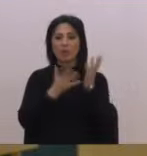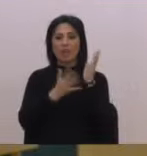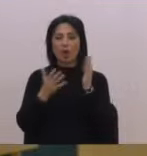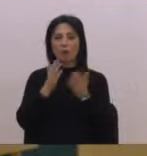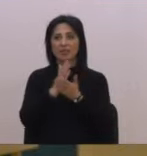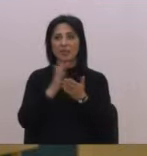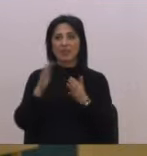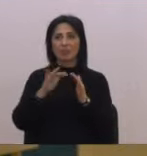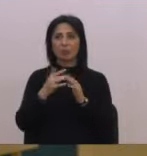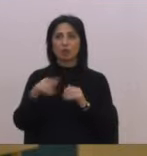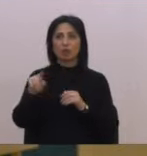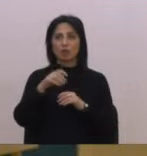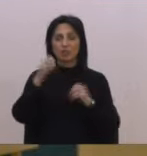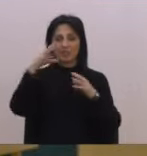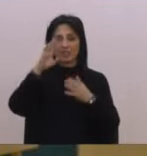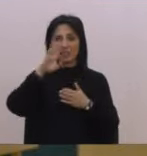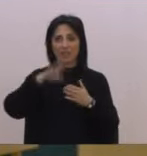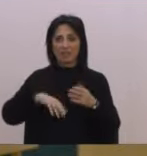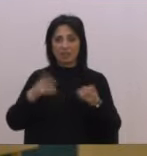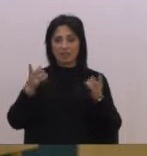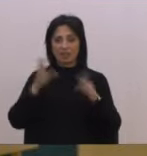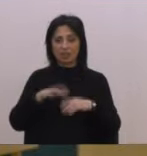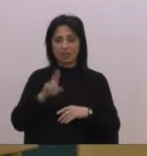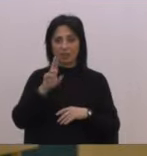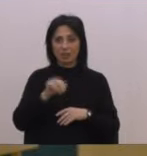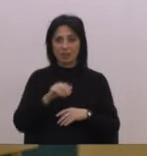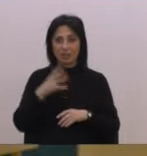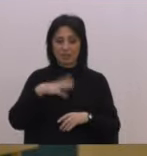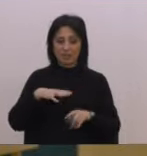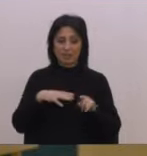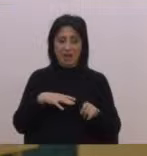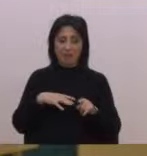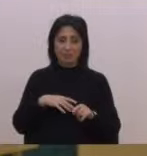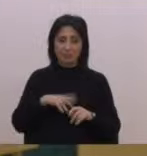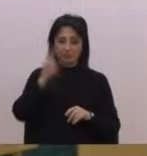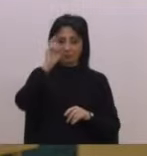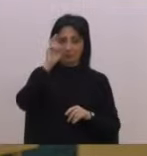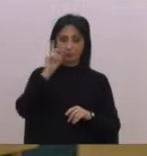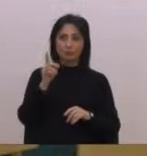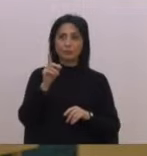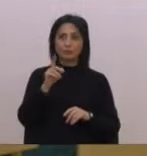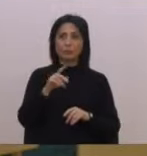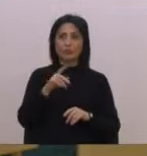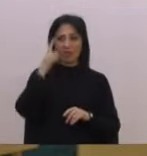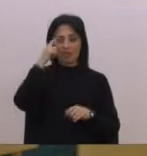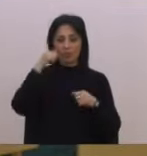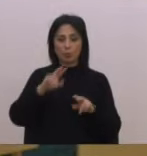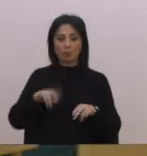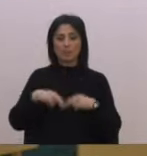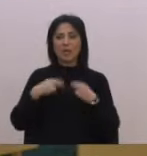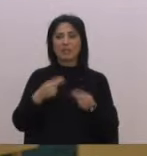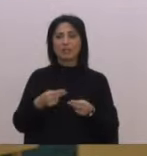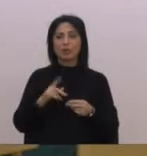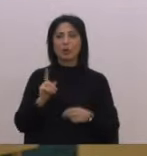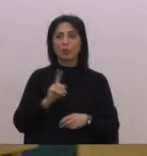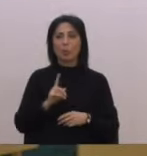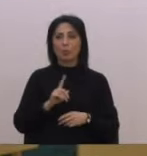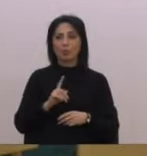მეტი სოფლები სინათლის გარეშია დარჩენილი და საქართველოს თავრობა თავისუფლებას აძლევს